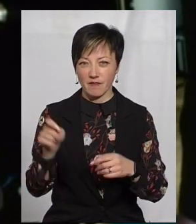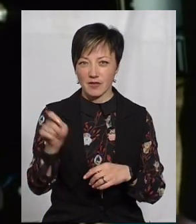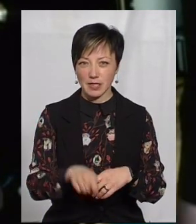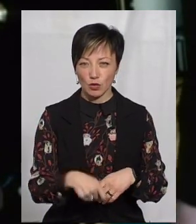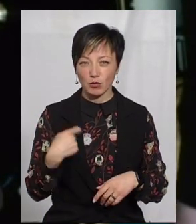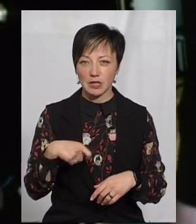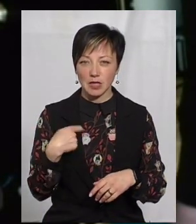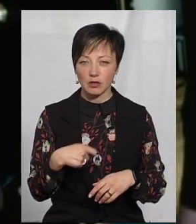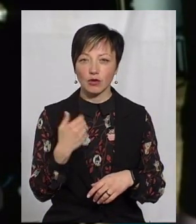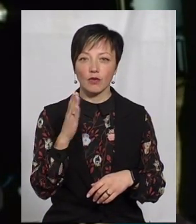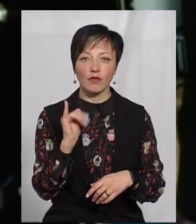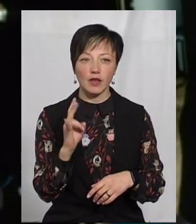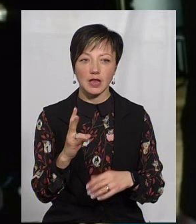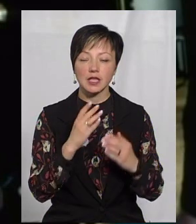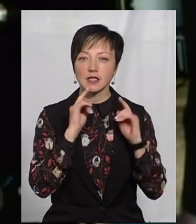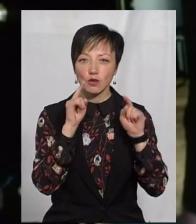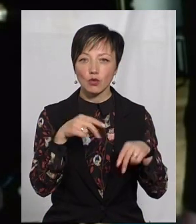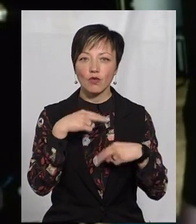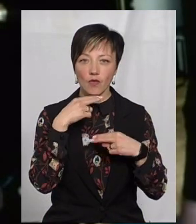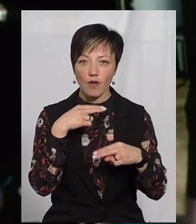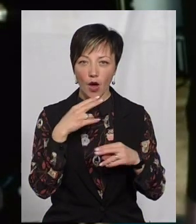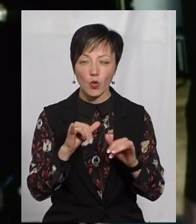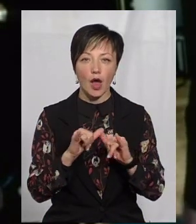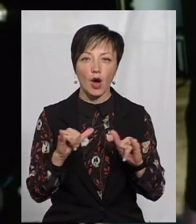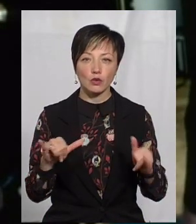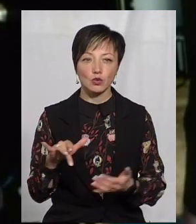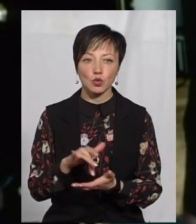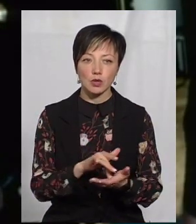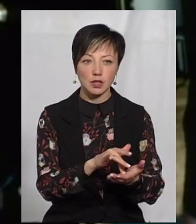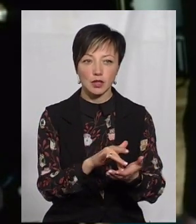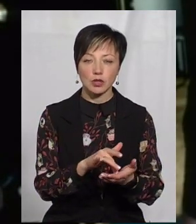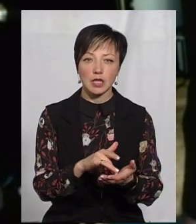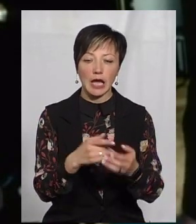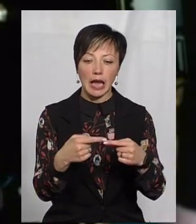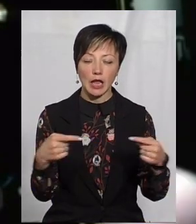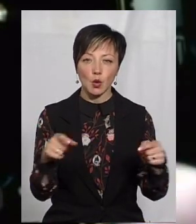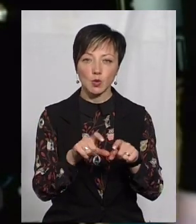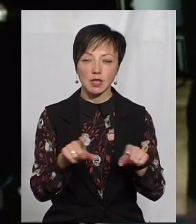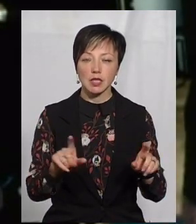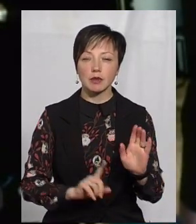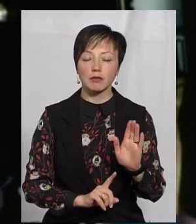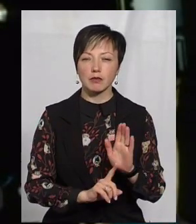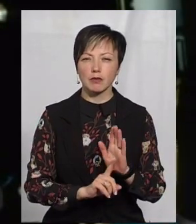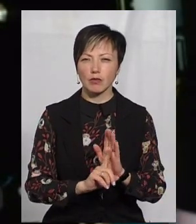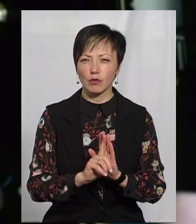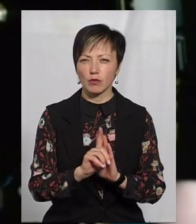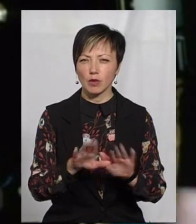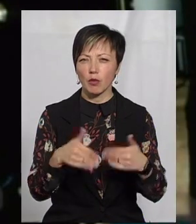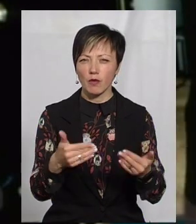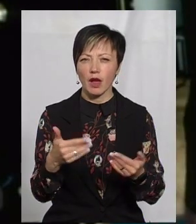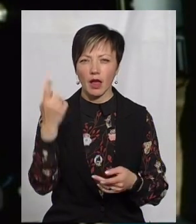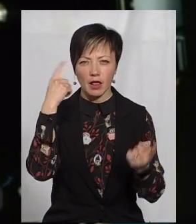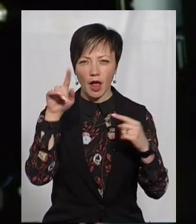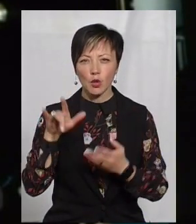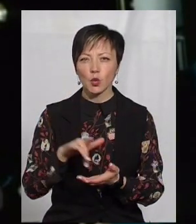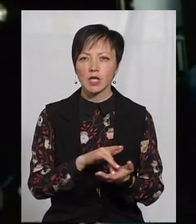президента, на того, що він звернув увагу на розвиток туристичної індустрії, запропонувати ідею